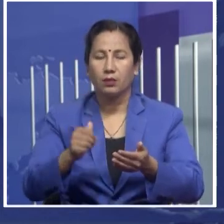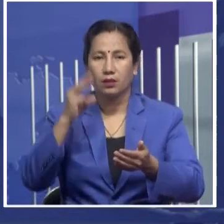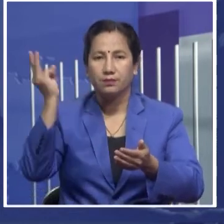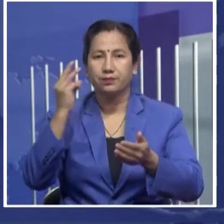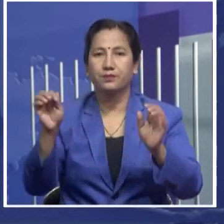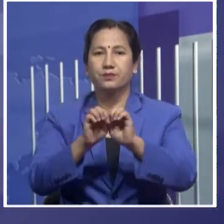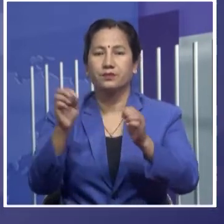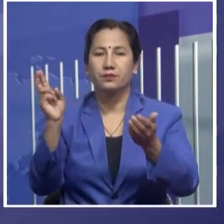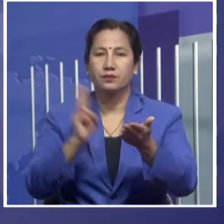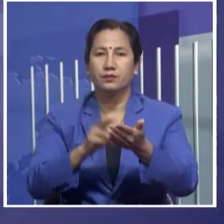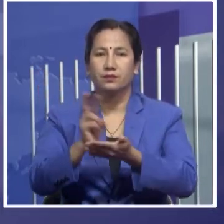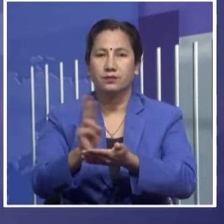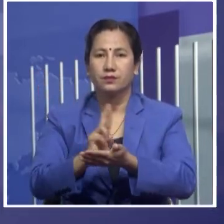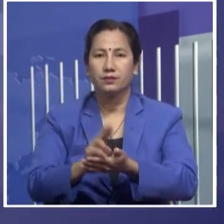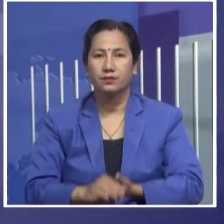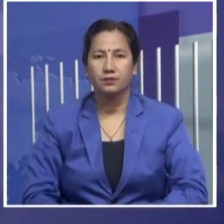सम्बन्धी थप विवरण।